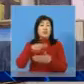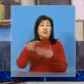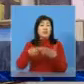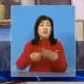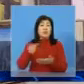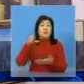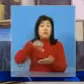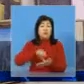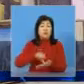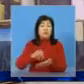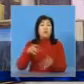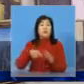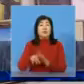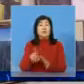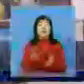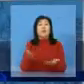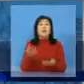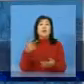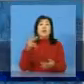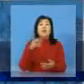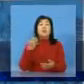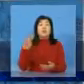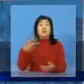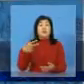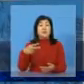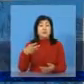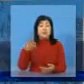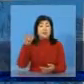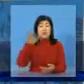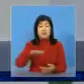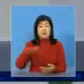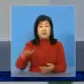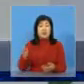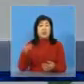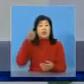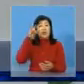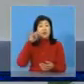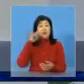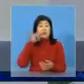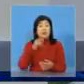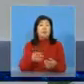қатысты. Қалалық көркем сурет лицейінің 20 оқушысы Қазақстан, ал 10-шы халықаралық